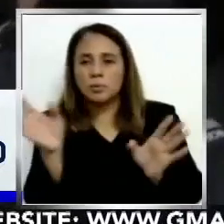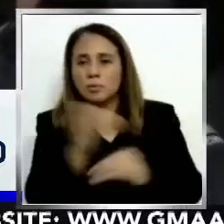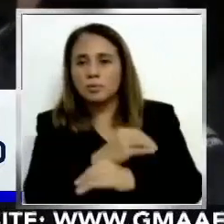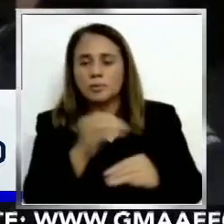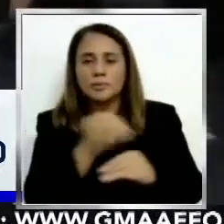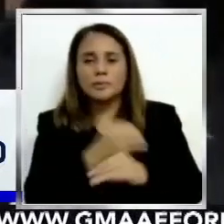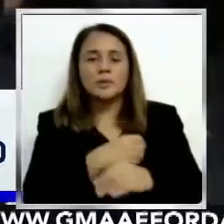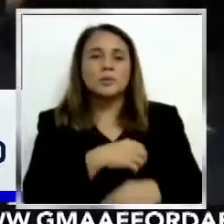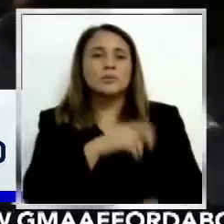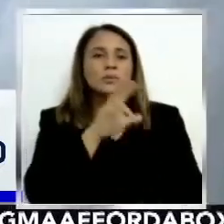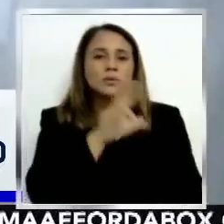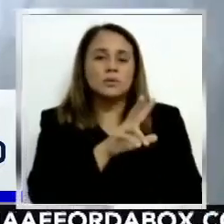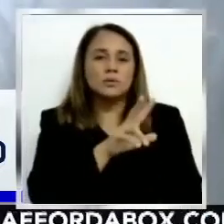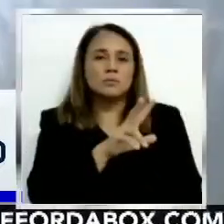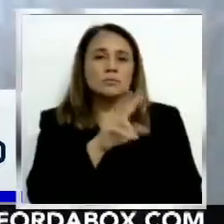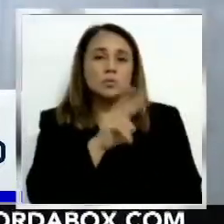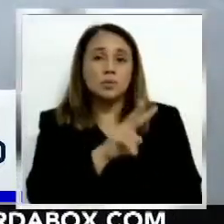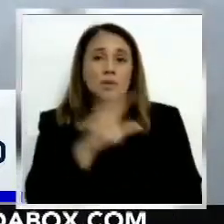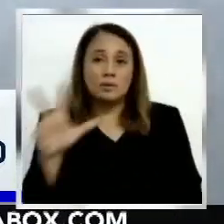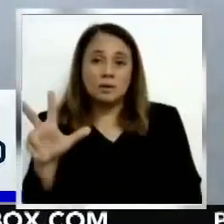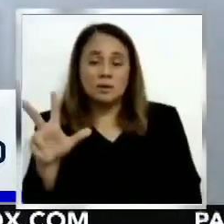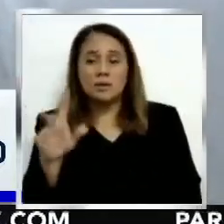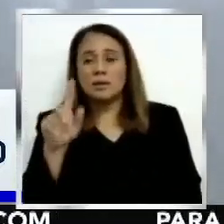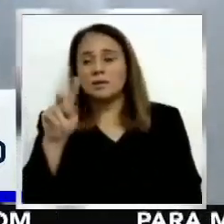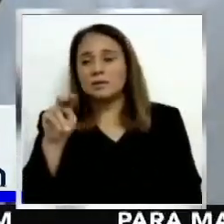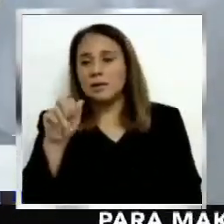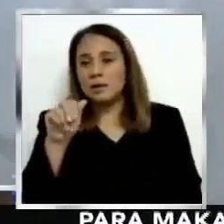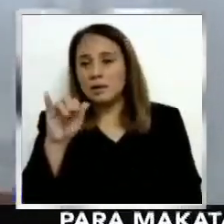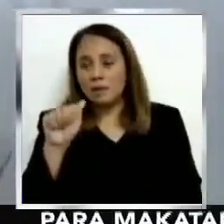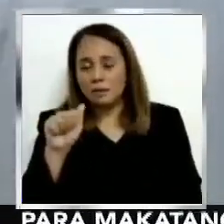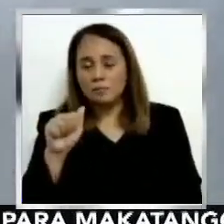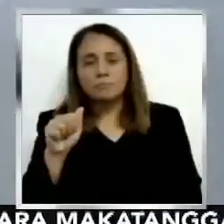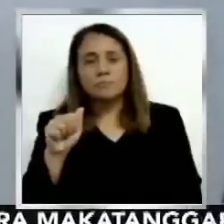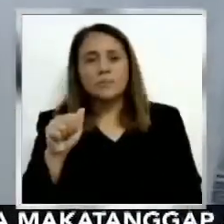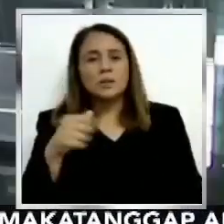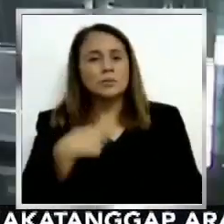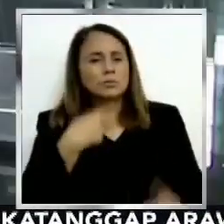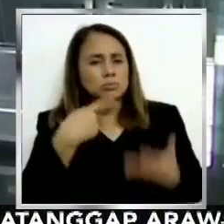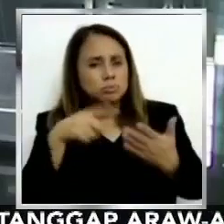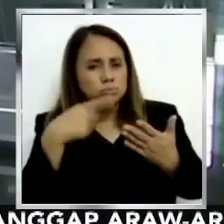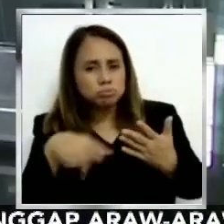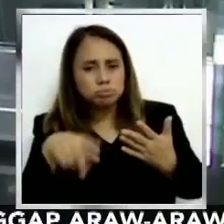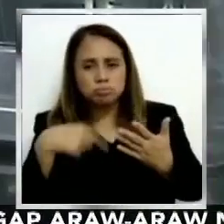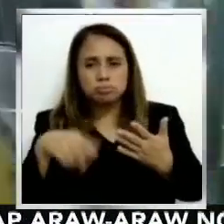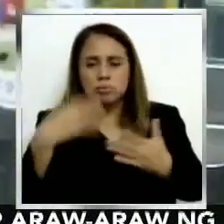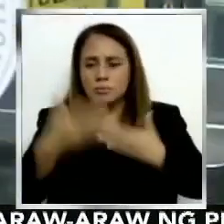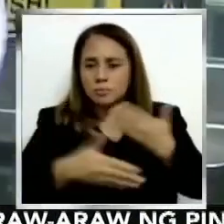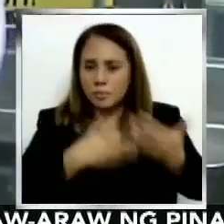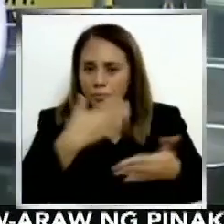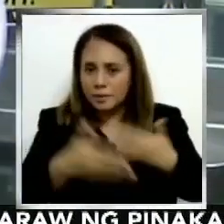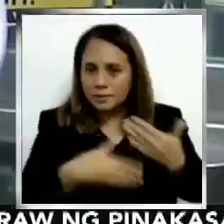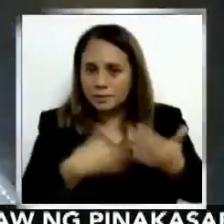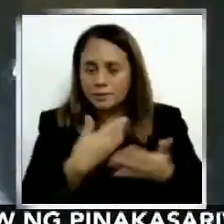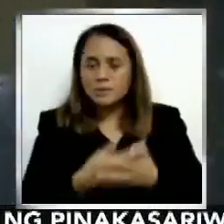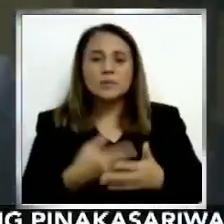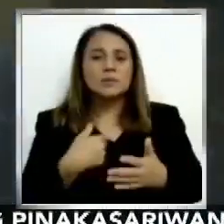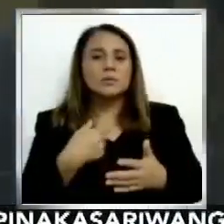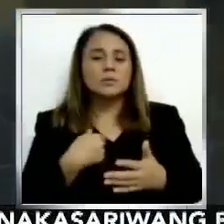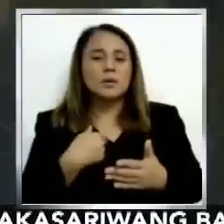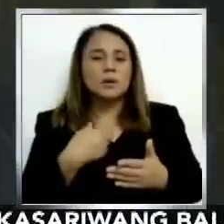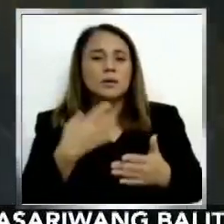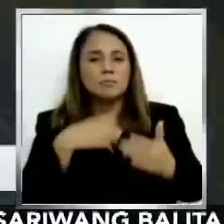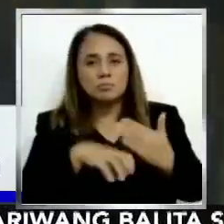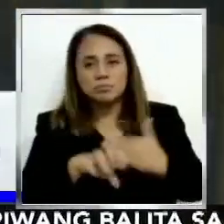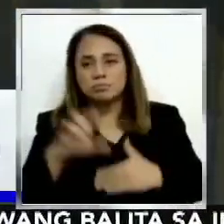Aquino International Airport para siguruhing maayos at mabusisi ang pagpuproseso ng mga pumapasok sa bansa. Bilang